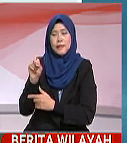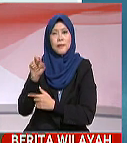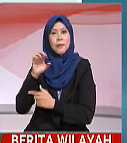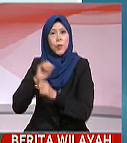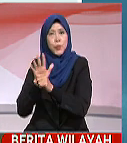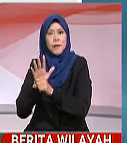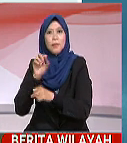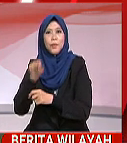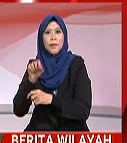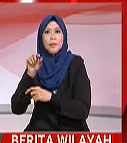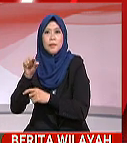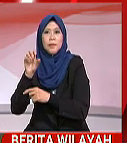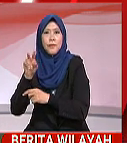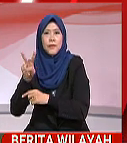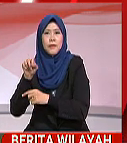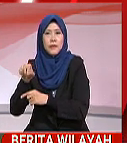www.vaksincovid.gov.my.